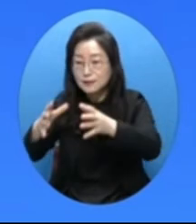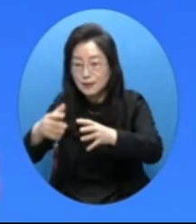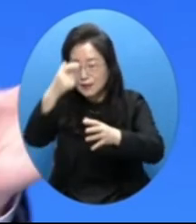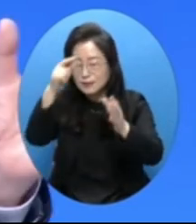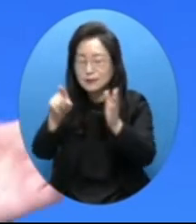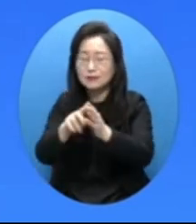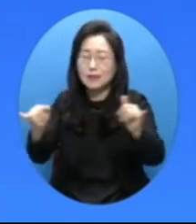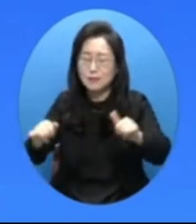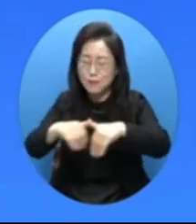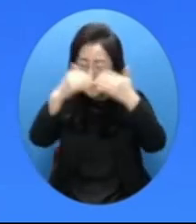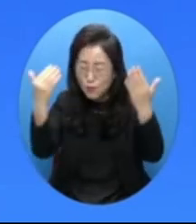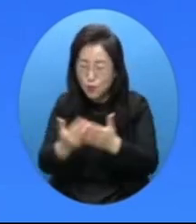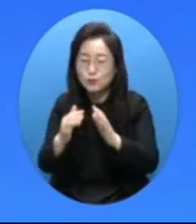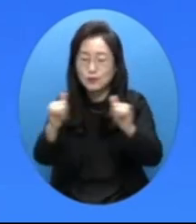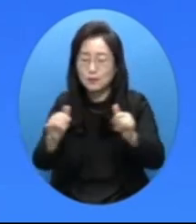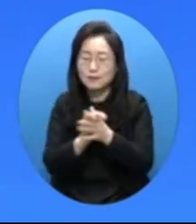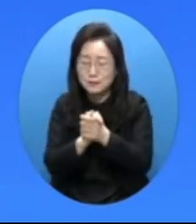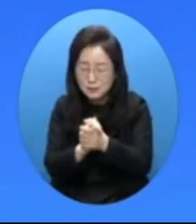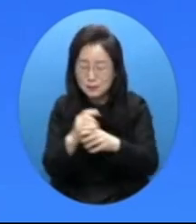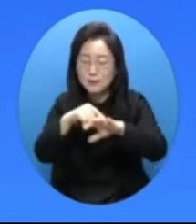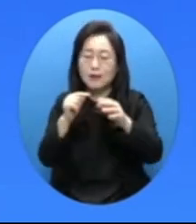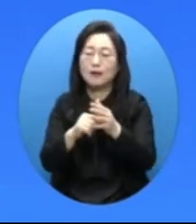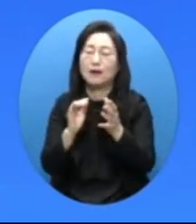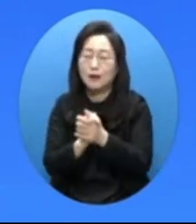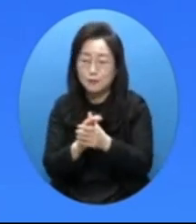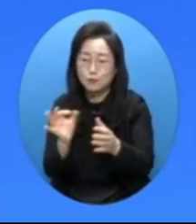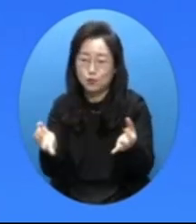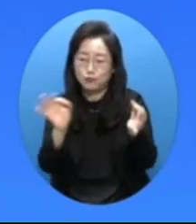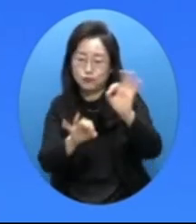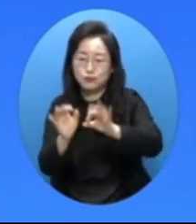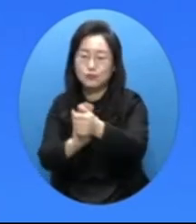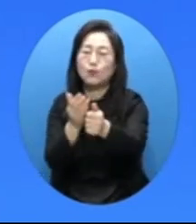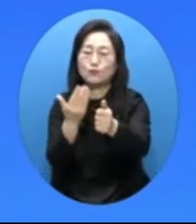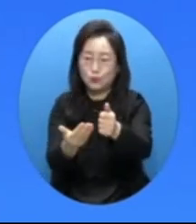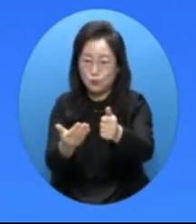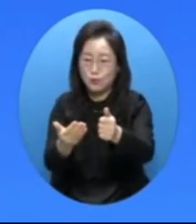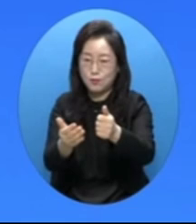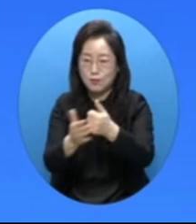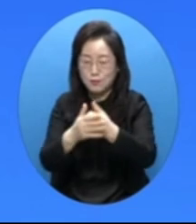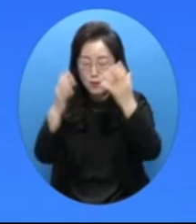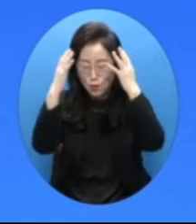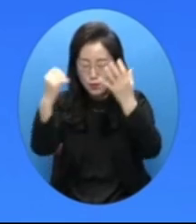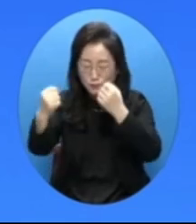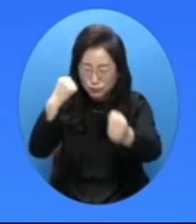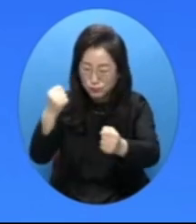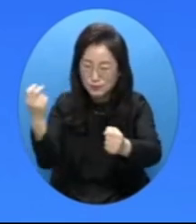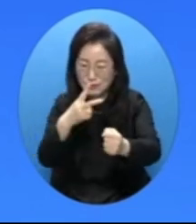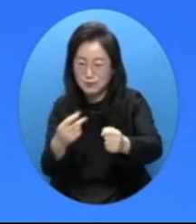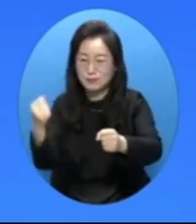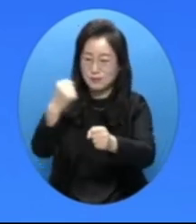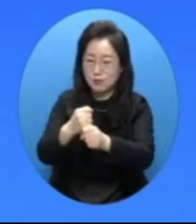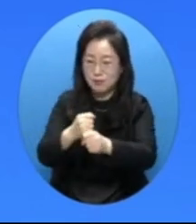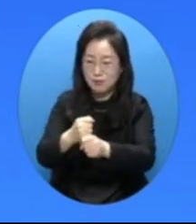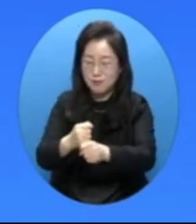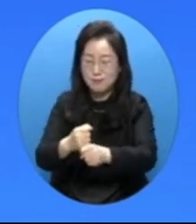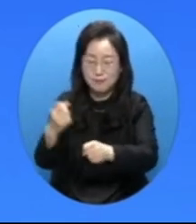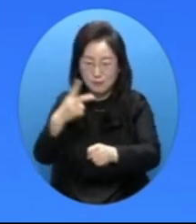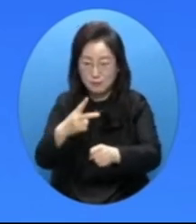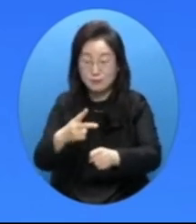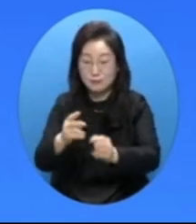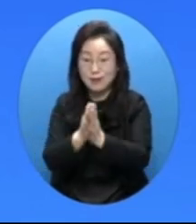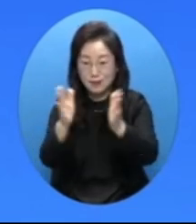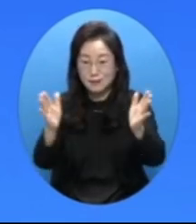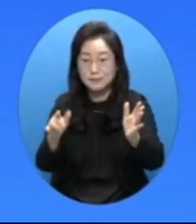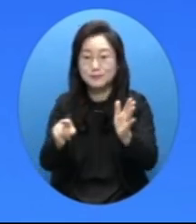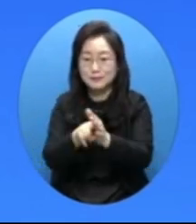기독교인들이 또 전 세계 본 사람들이 기도하고 있고 저들을 돕고 있기 때문에 저들이 고난을 딛고 일어나서 다시 위대한 나를 건설하게 될 줄로 믿습니다